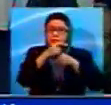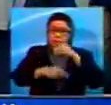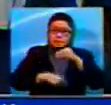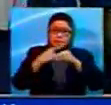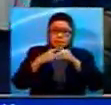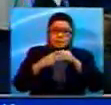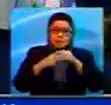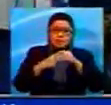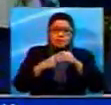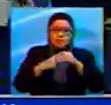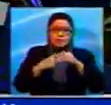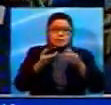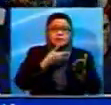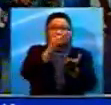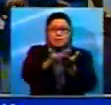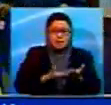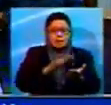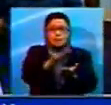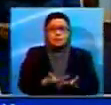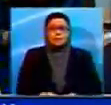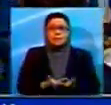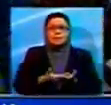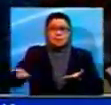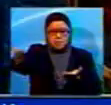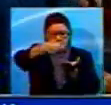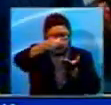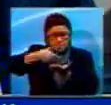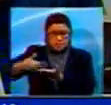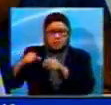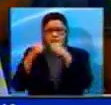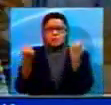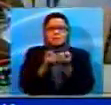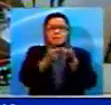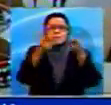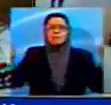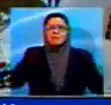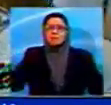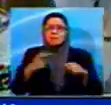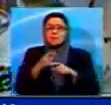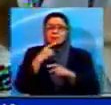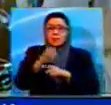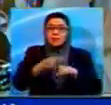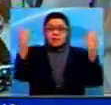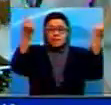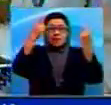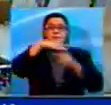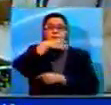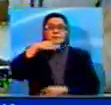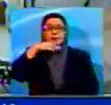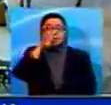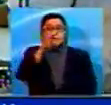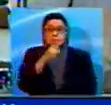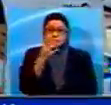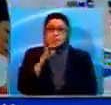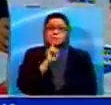pelbagai tawaran-tawaran yang ditawarkan oleh komeni-kompeni yang besar-besarlah festival belia Putrajaya 2014